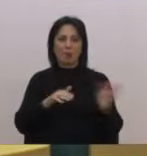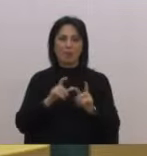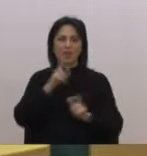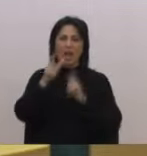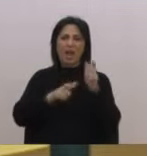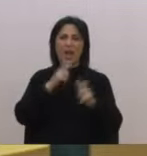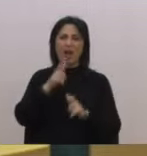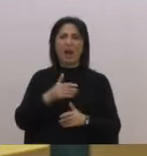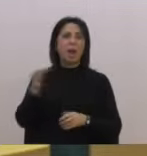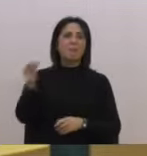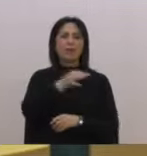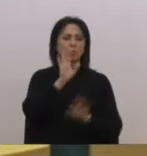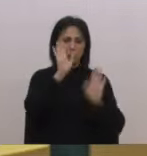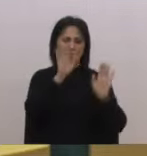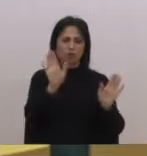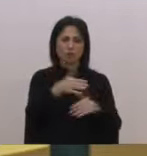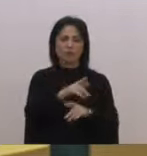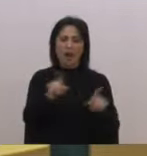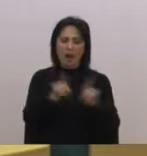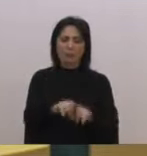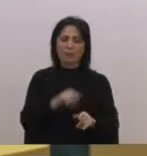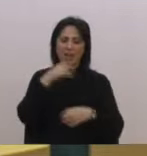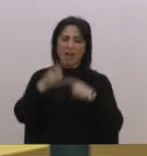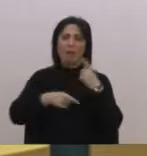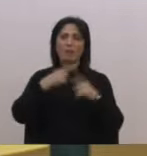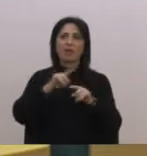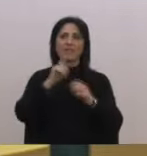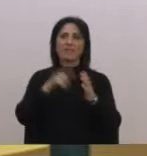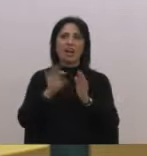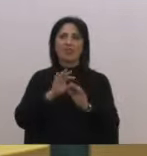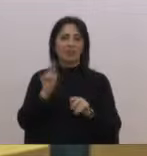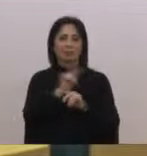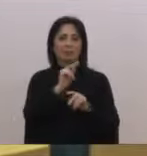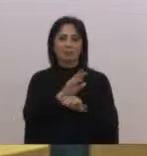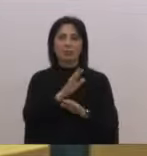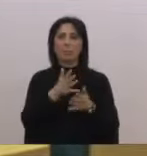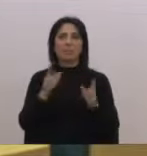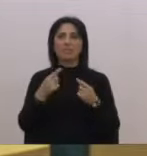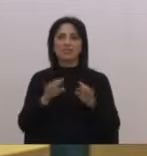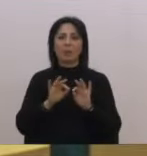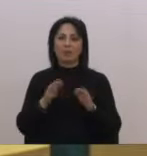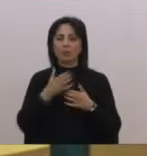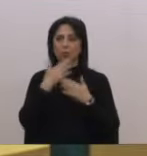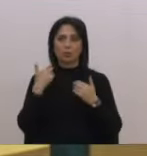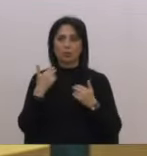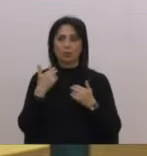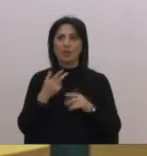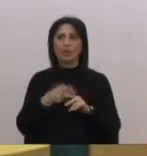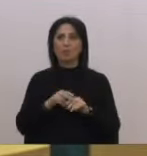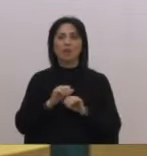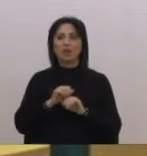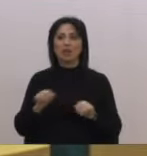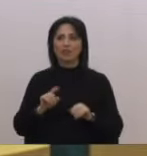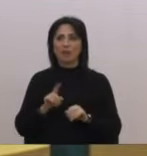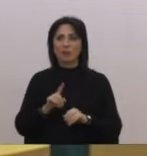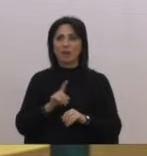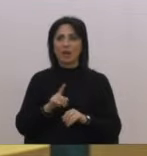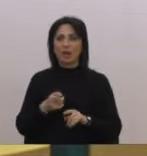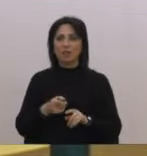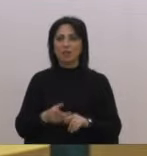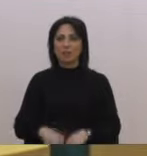რა პასუხიც არ უნდა გაქცონ. Თქვენ ილაპარაკეთ და ილაპარაკეთ ამ საკითხს. Ეს არის მეტი სხვა ახსნა მაგას არ აქვს. Într-o arșe izleba, roi, rasat s-o